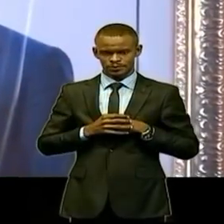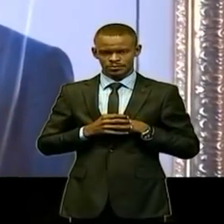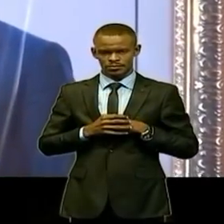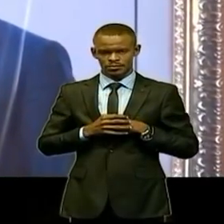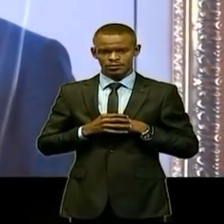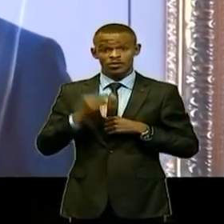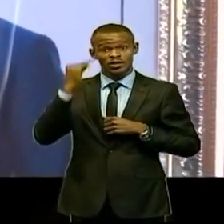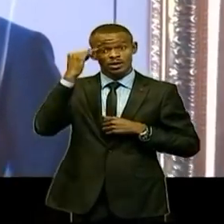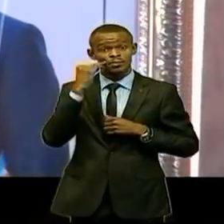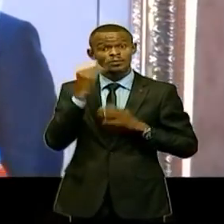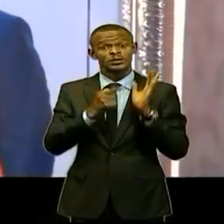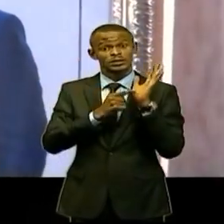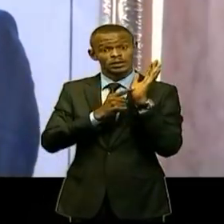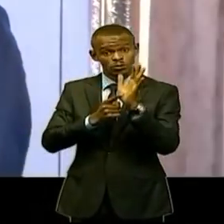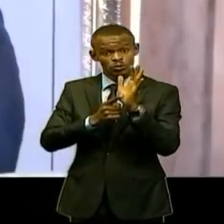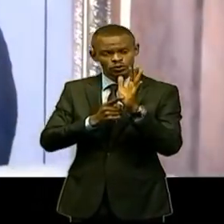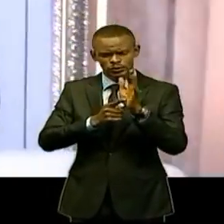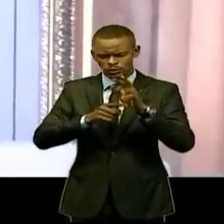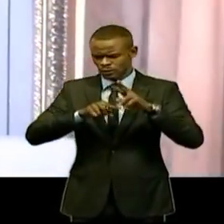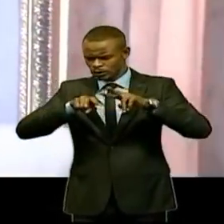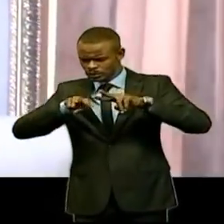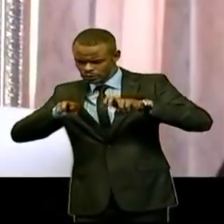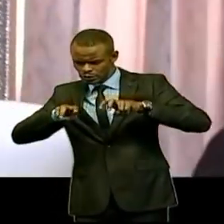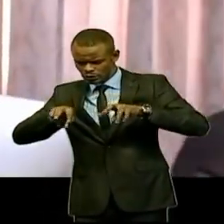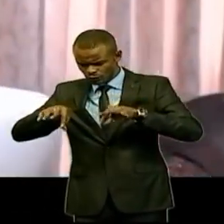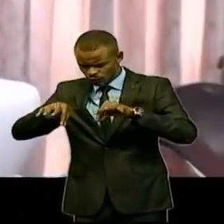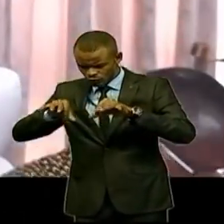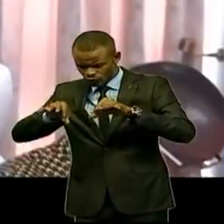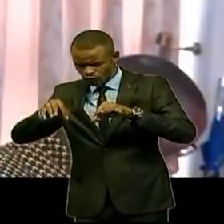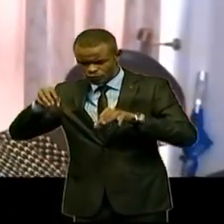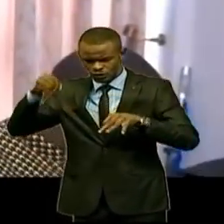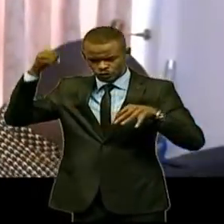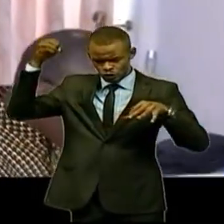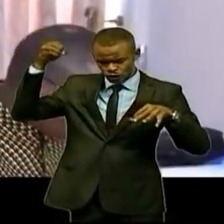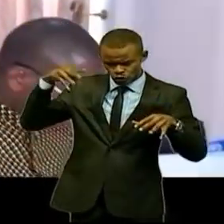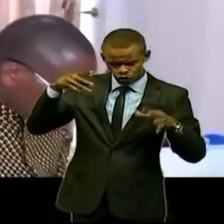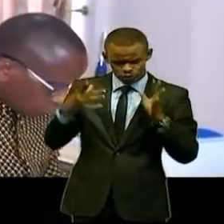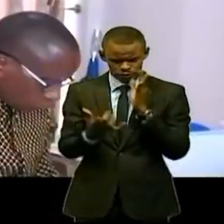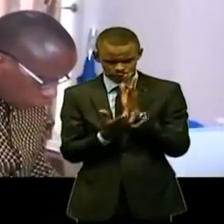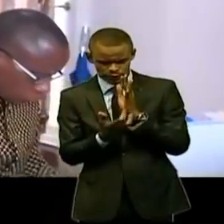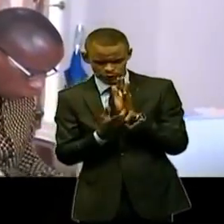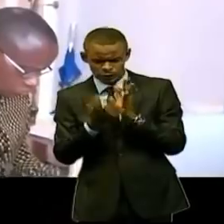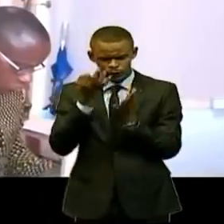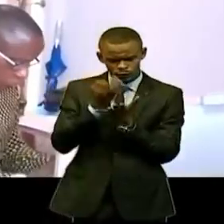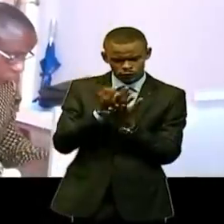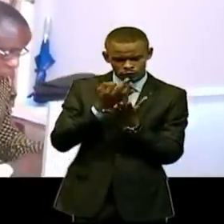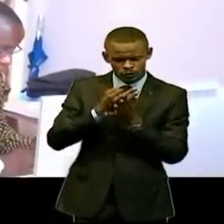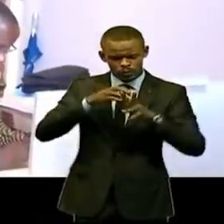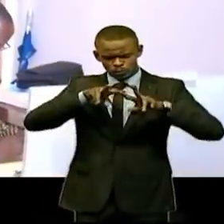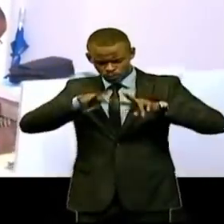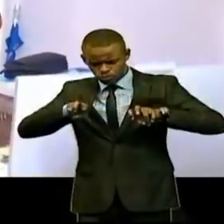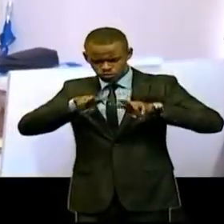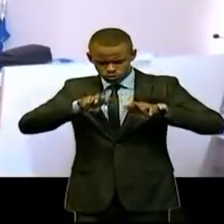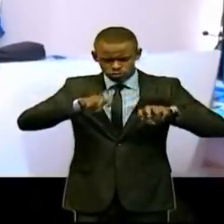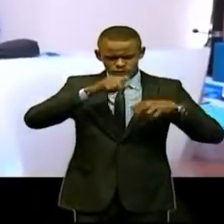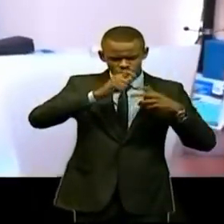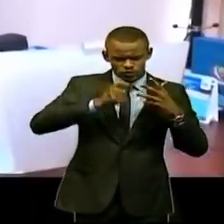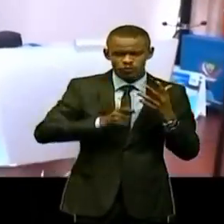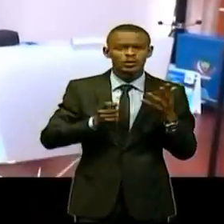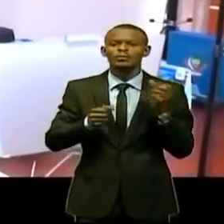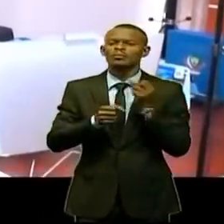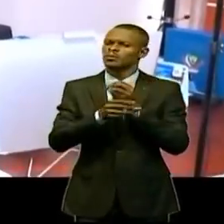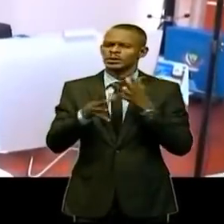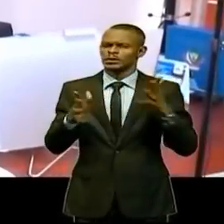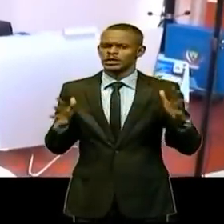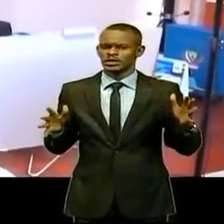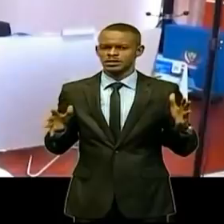environnementales, géotechniques, financières et économiques ont été faites. Au regard du coût du